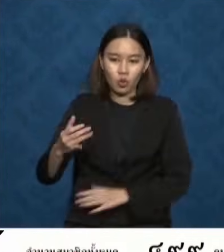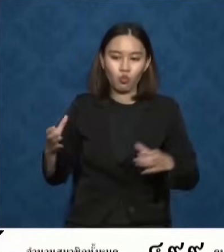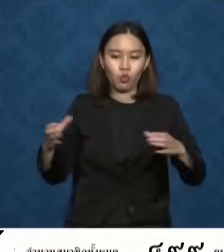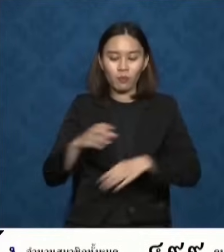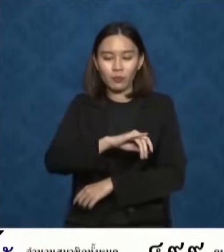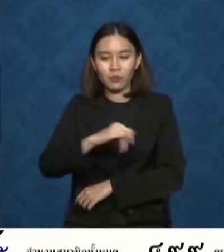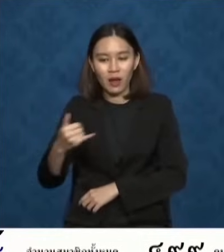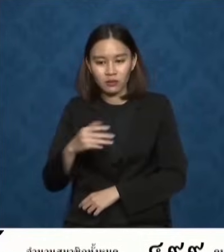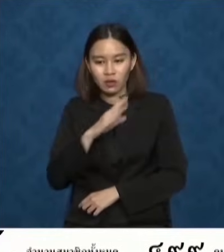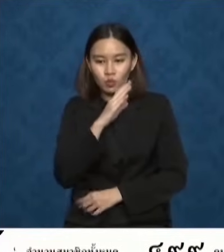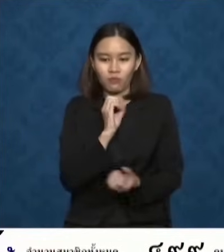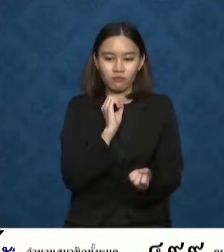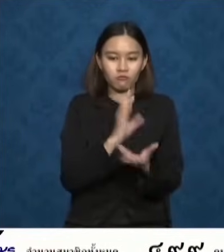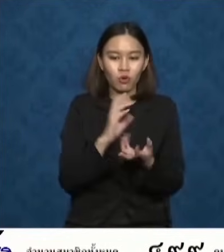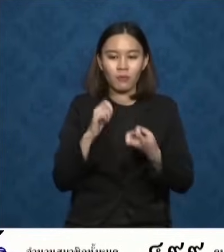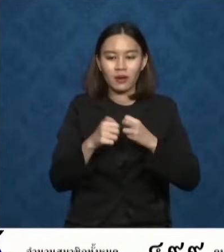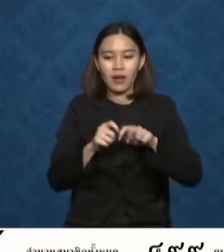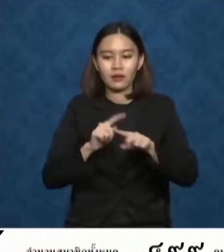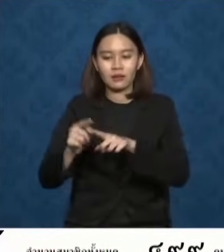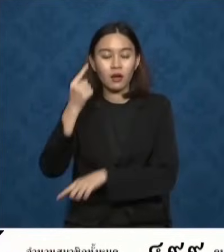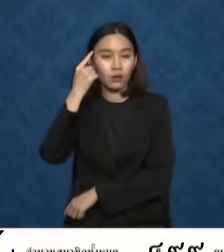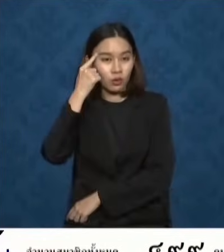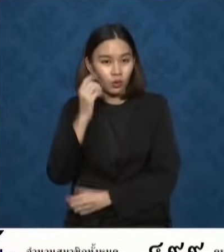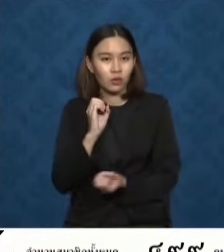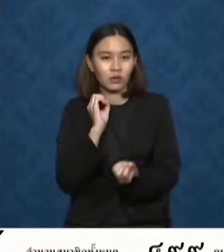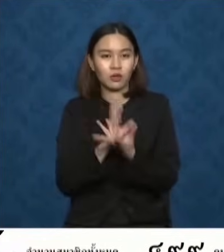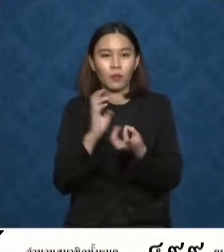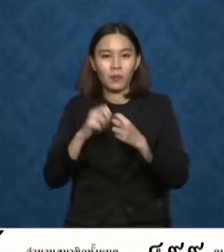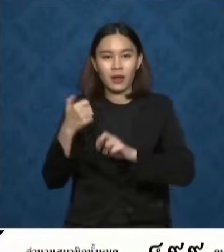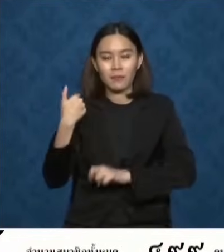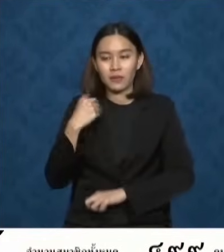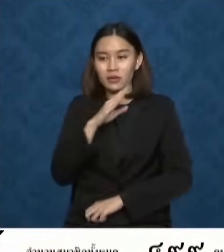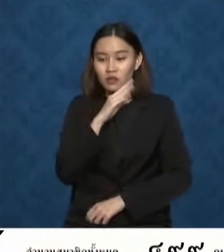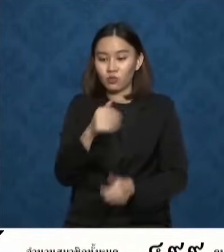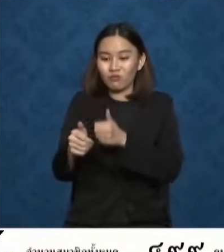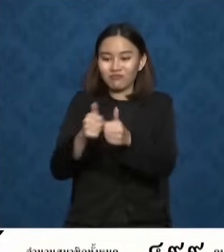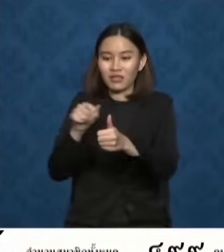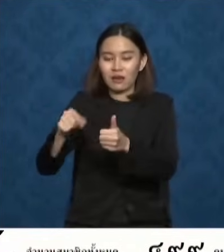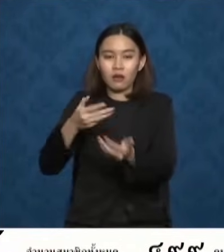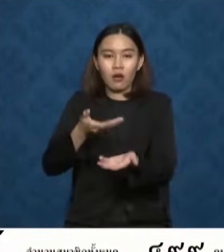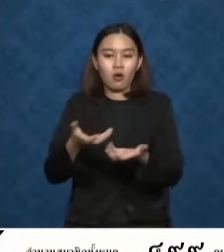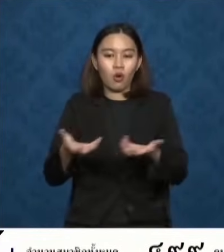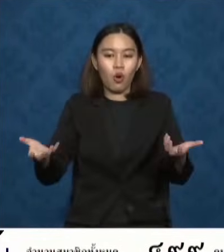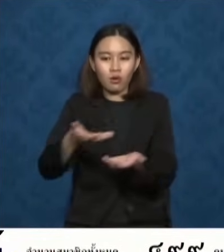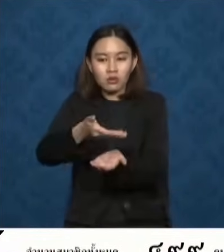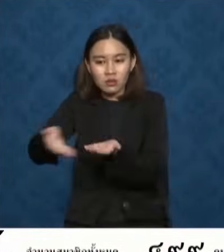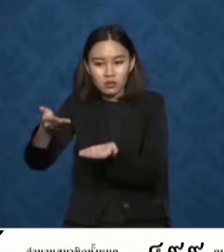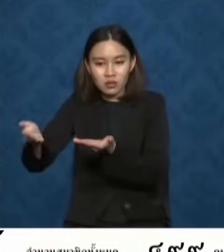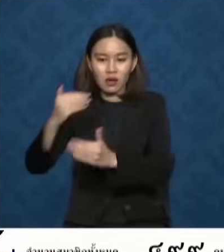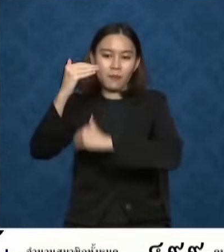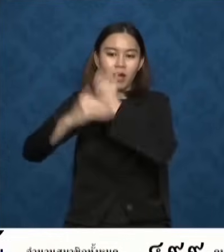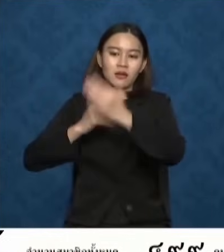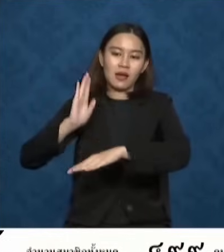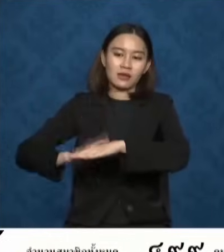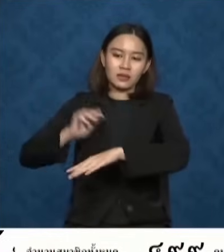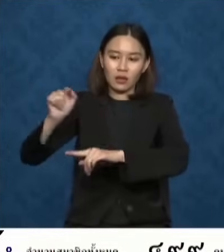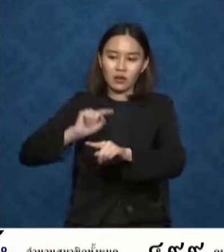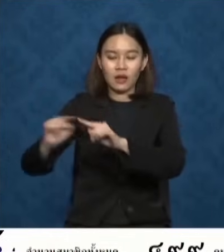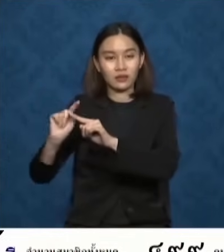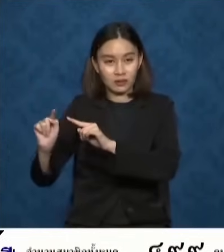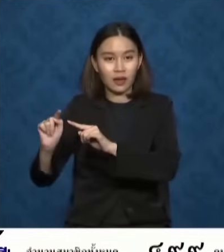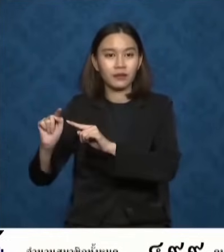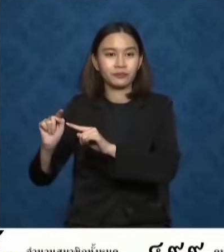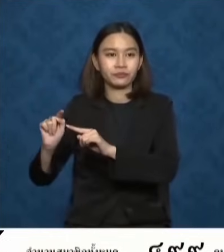ตแม้บางวิกฤตเรารู้ว่าเราวิกฤตแต่เมื่อคู่แข่งเขาซื้ออาวุธหรือพัฒนาศักยภาพที่มันเป็นภัยคุกค